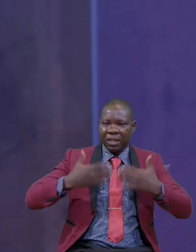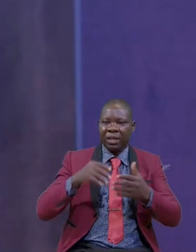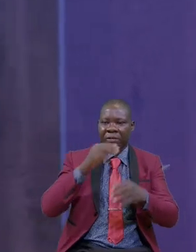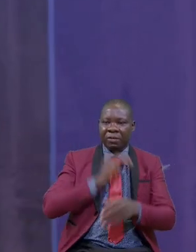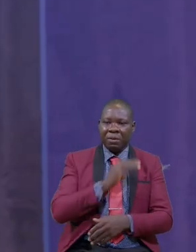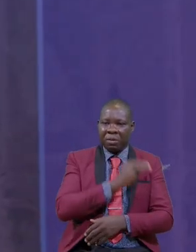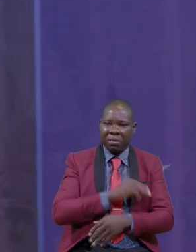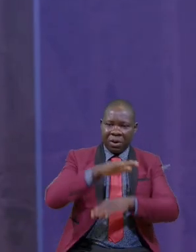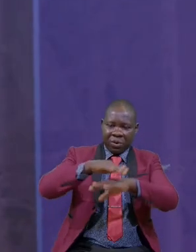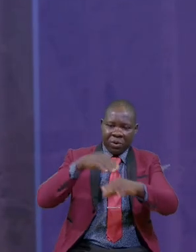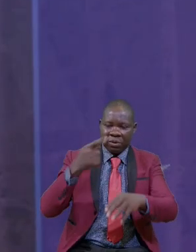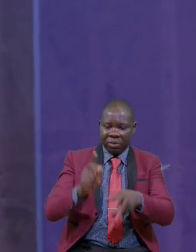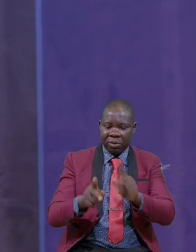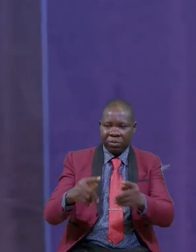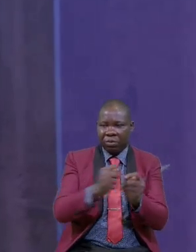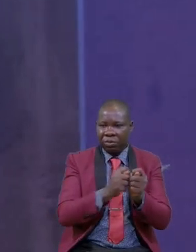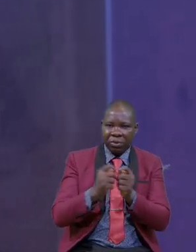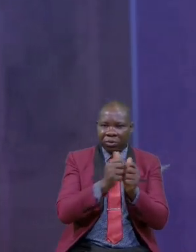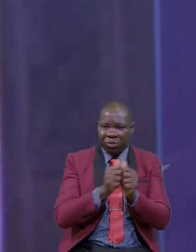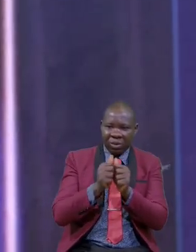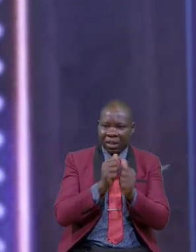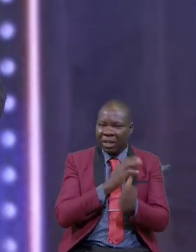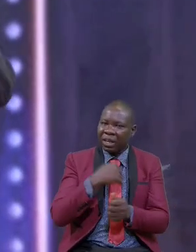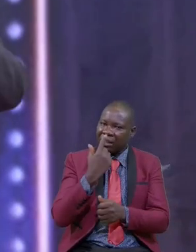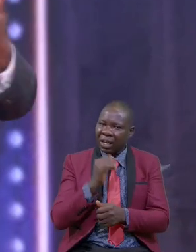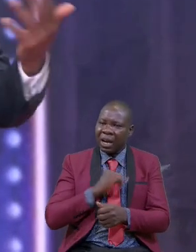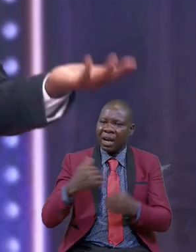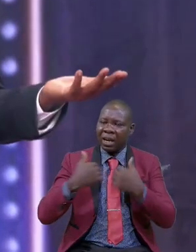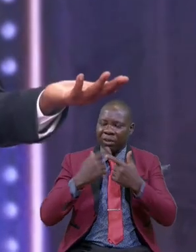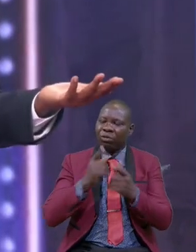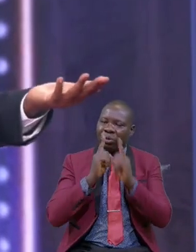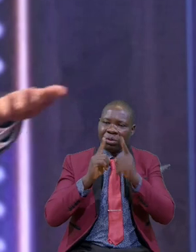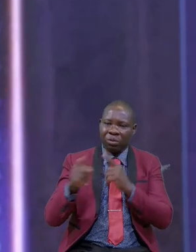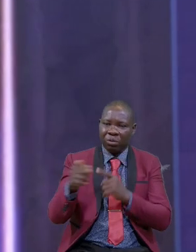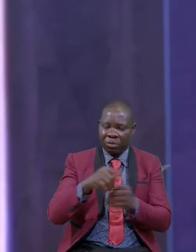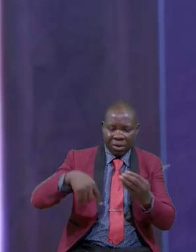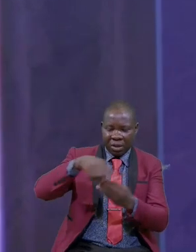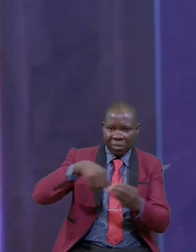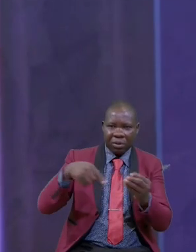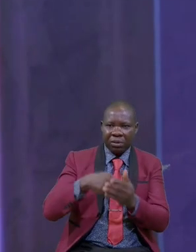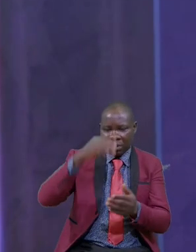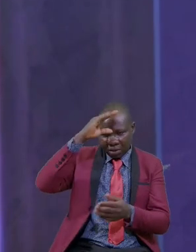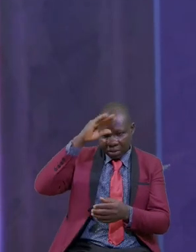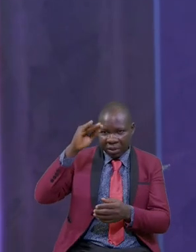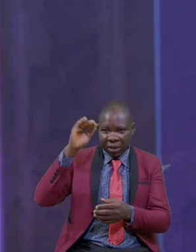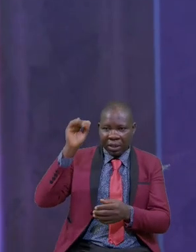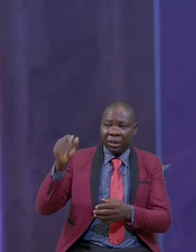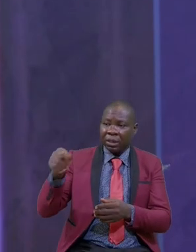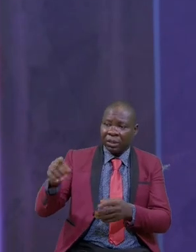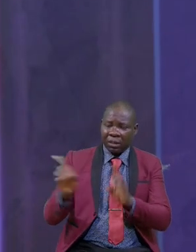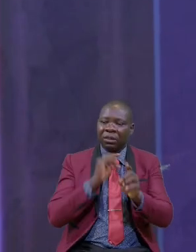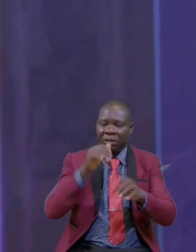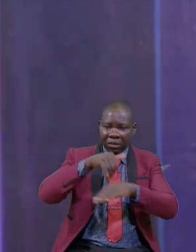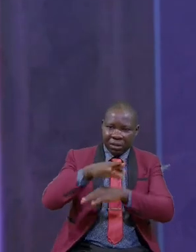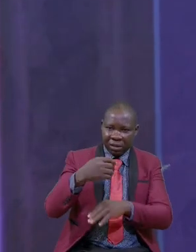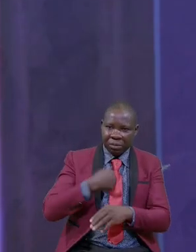il a rassemblé les gens, il a dit, je veux vous parler de cet homme. He didn't send me, il n'est pas en moi, il ne savait même pas,